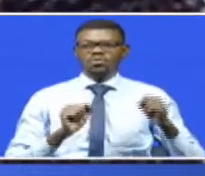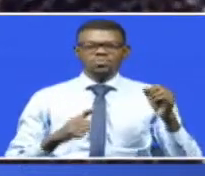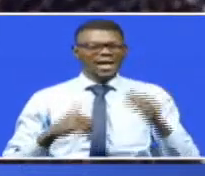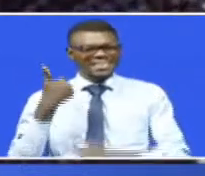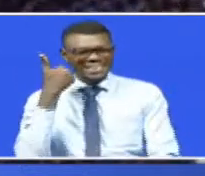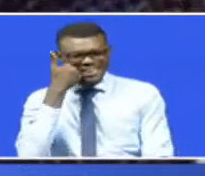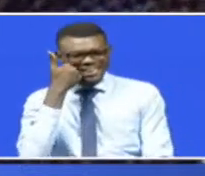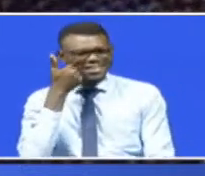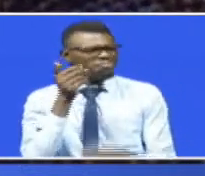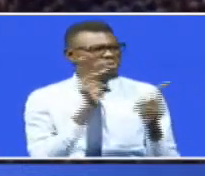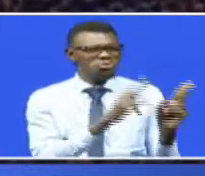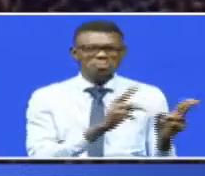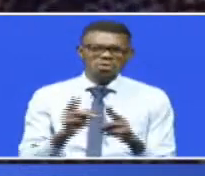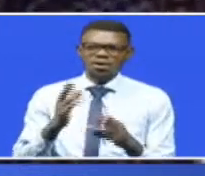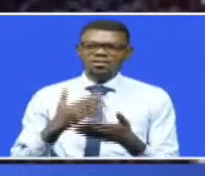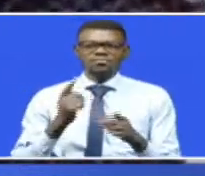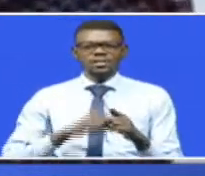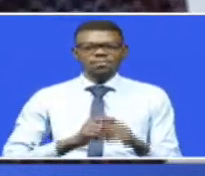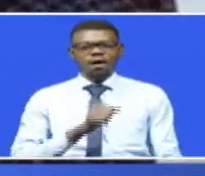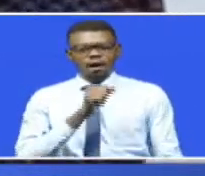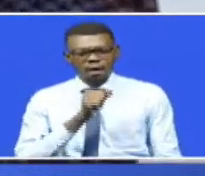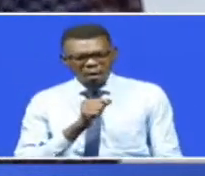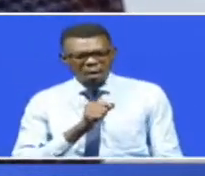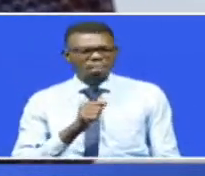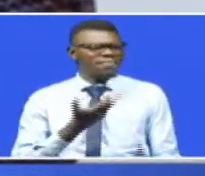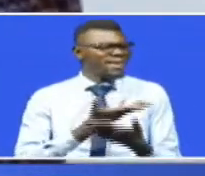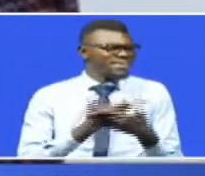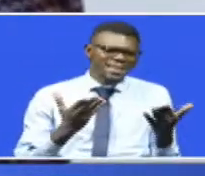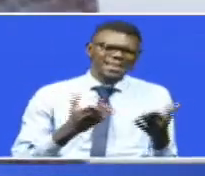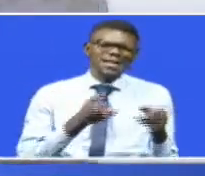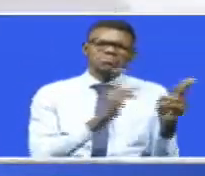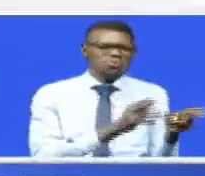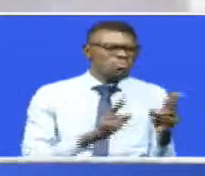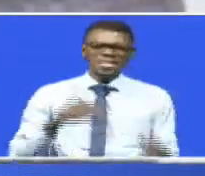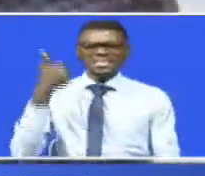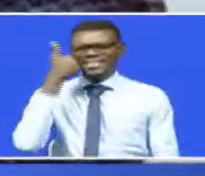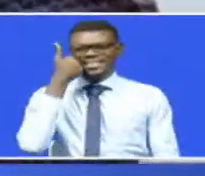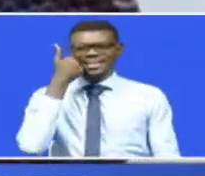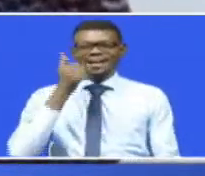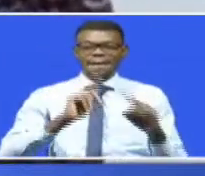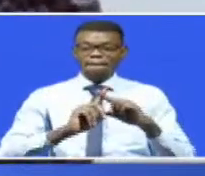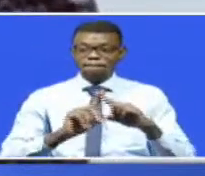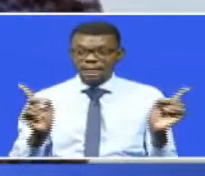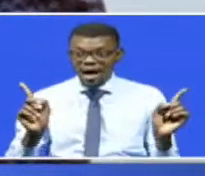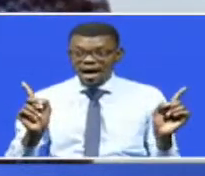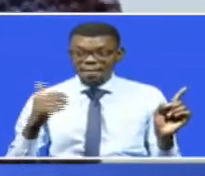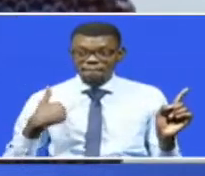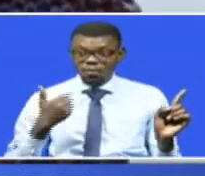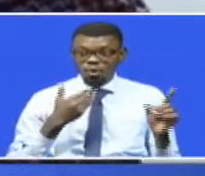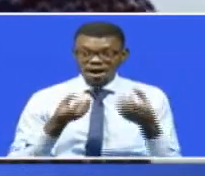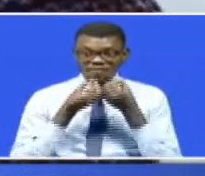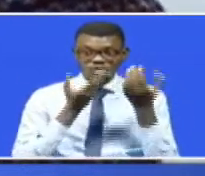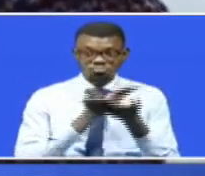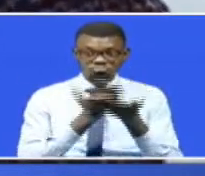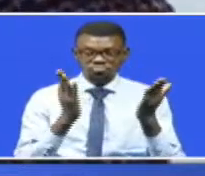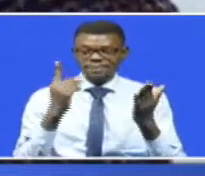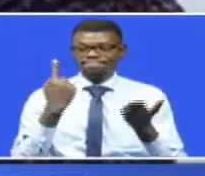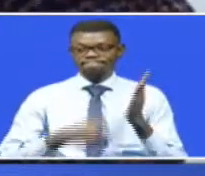kukaguliwa. Mara mafua, mara homa, mara chochote kile. Lakini nataka niwaambie